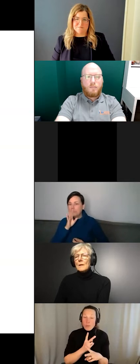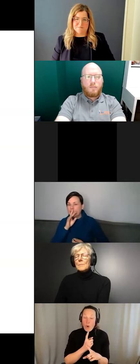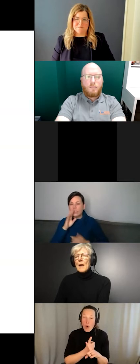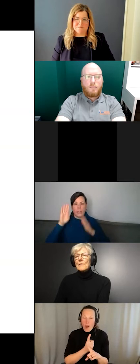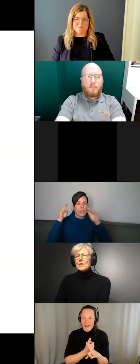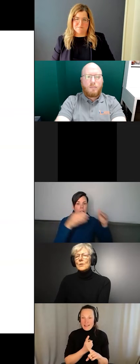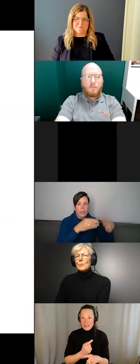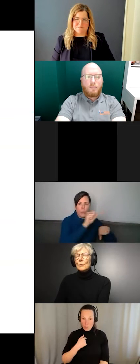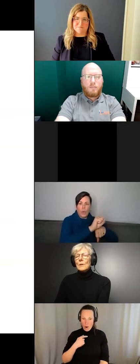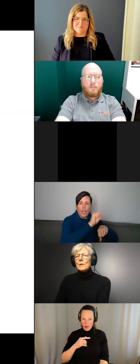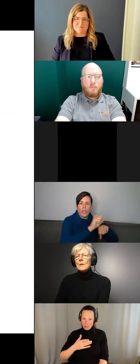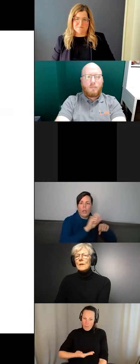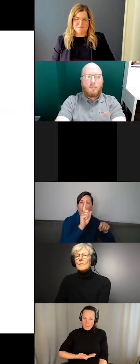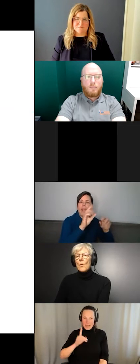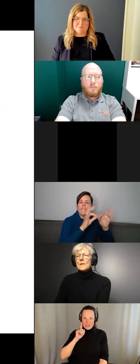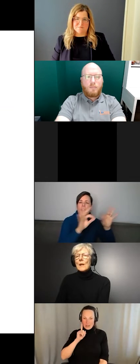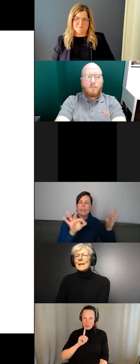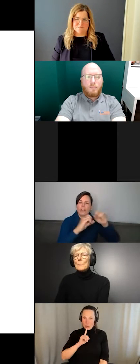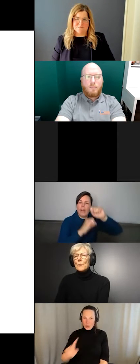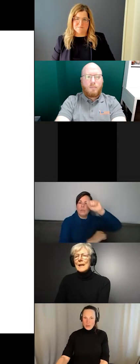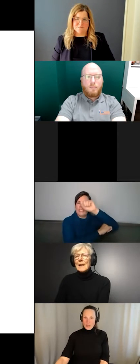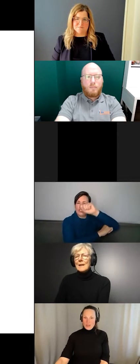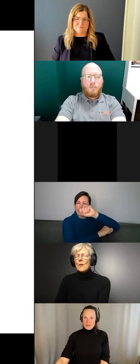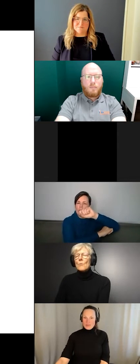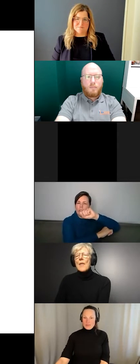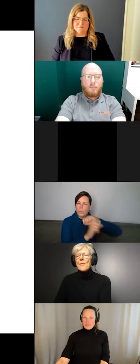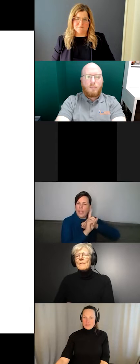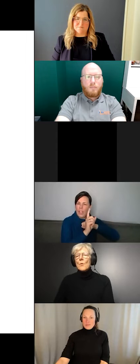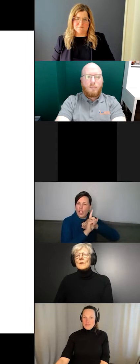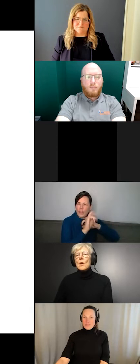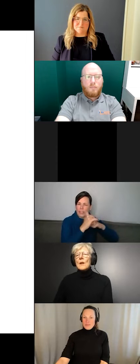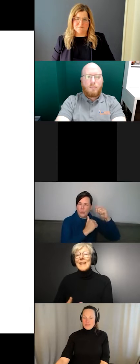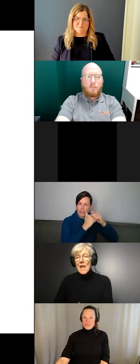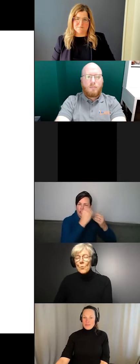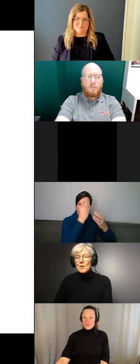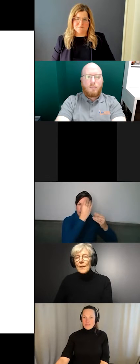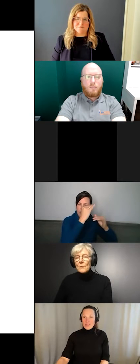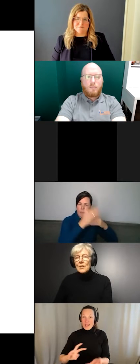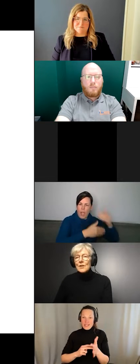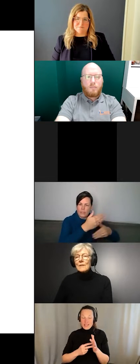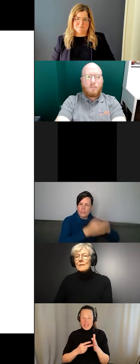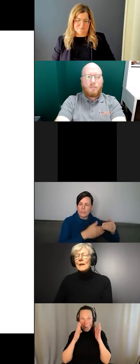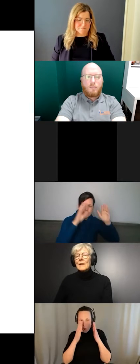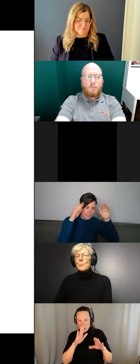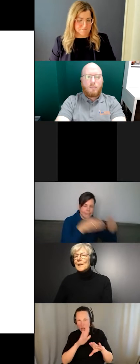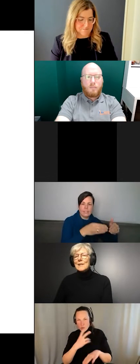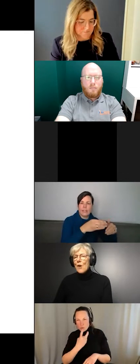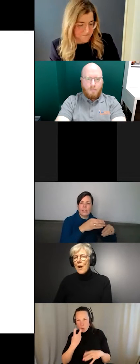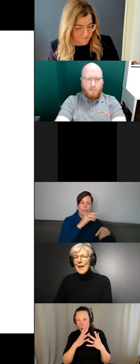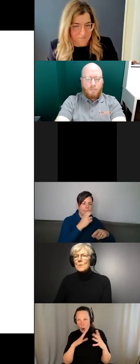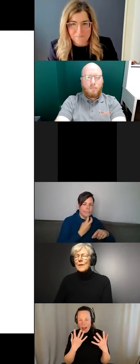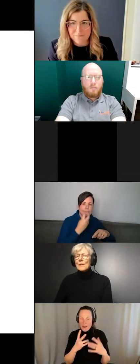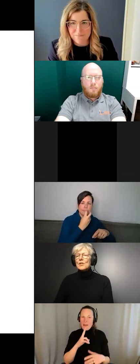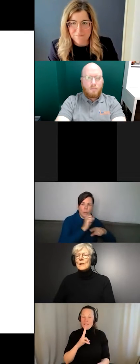vous pouvez vous imaginer, en tant que bébé sourd, avoir à se concentrer sur lire